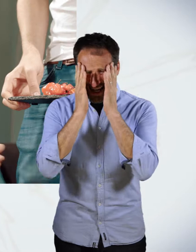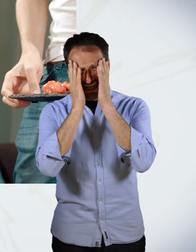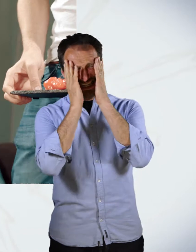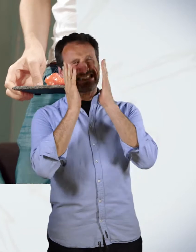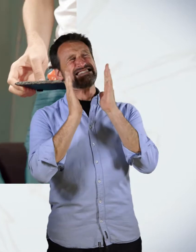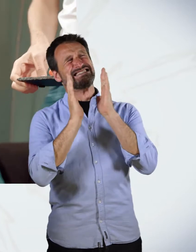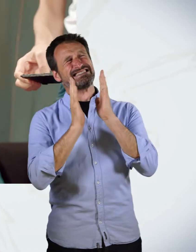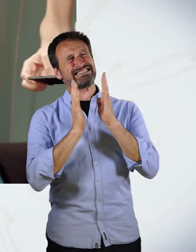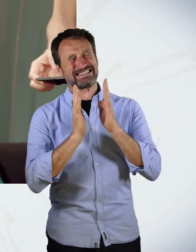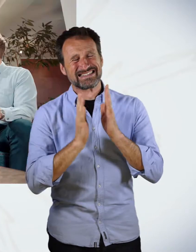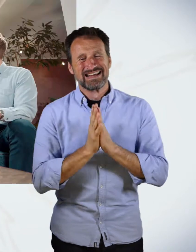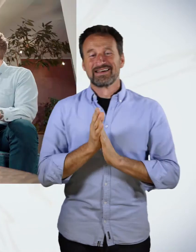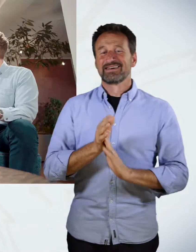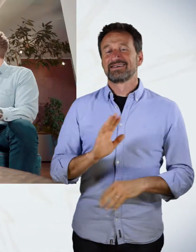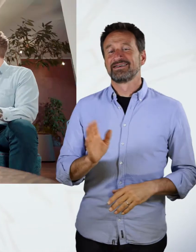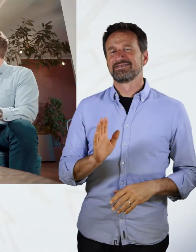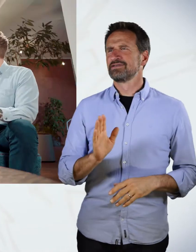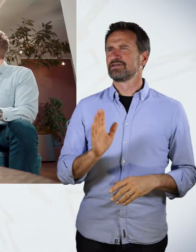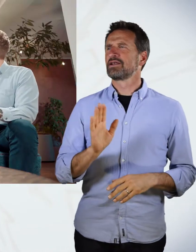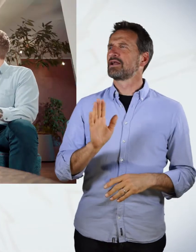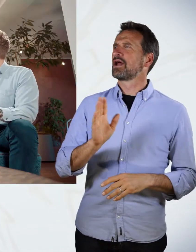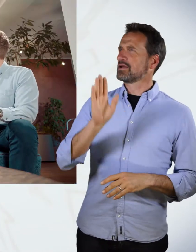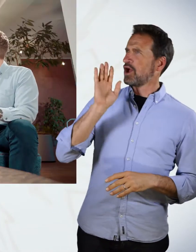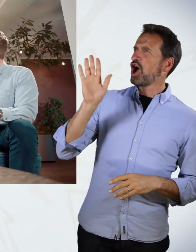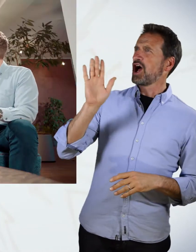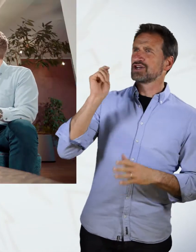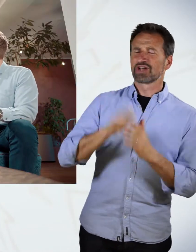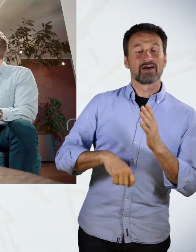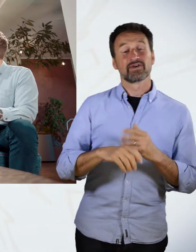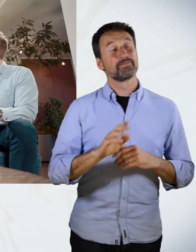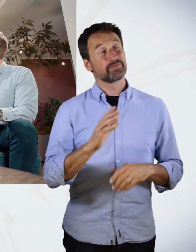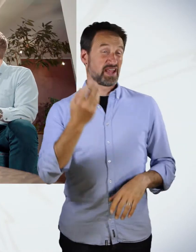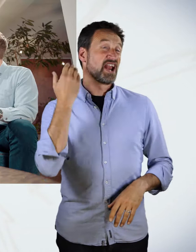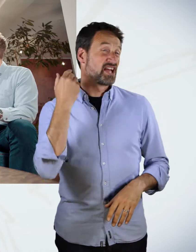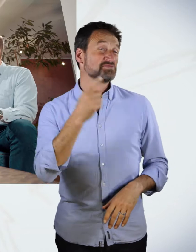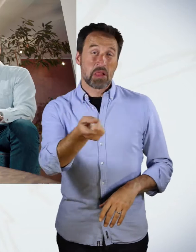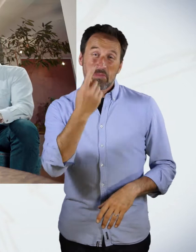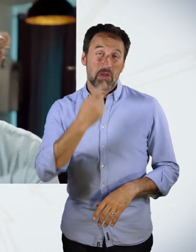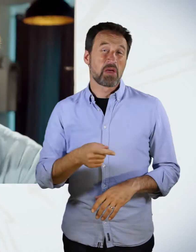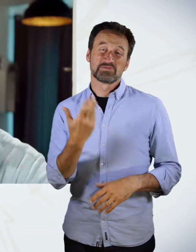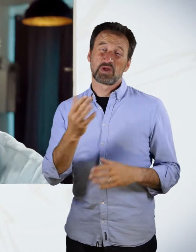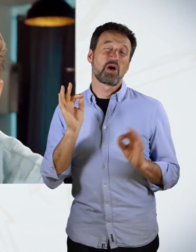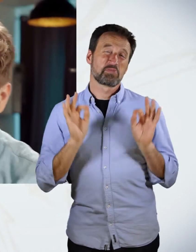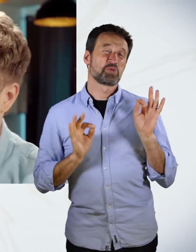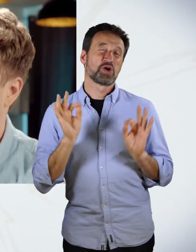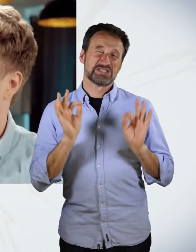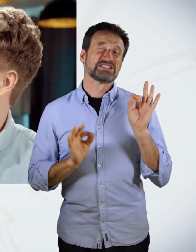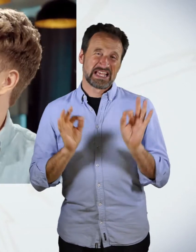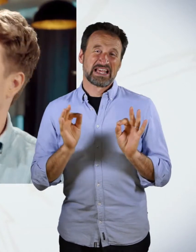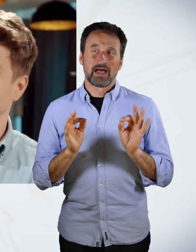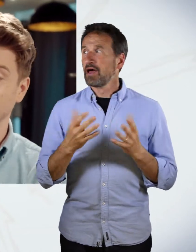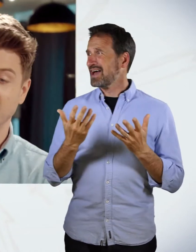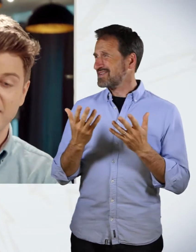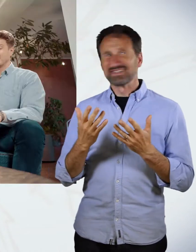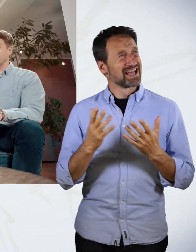oje. Nein, das ist nicht erst, das war eure Bestrafung. Ja, ihr habt euch das letzte Mal so beschwert, dass es so Pussy war. Ja, und jetzt sollen wir es richtig machen,